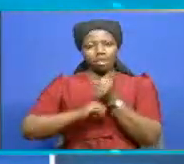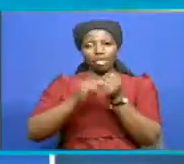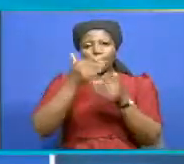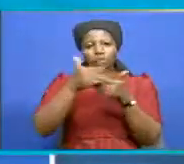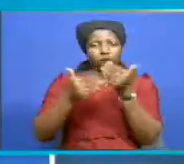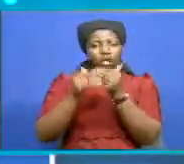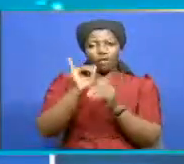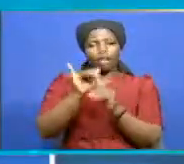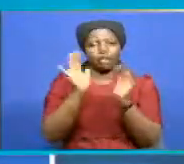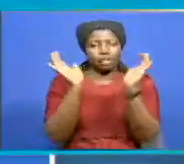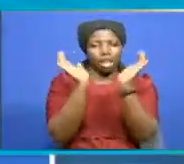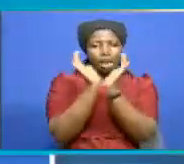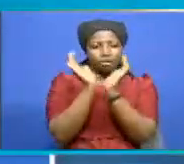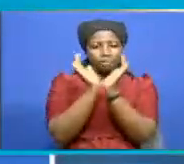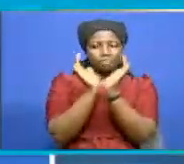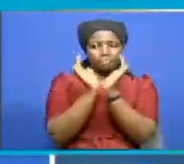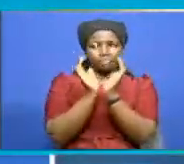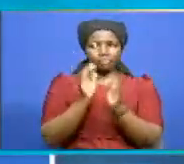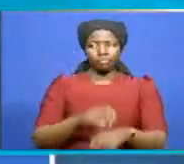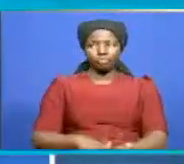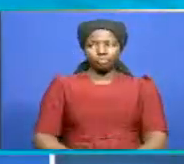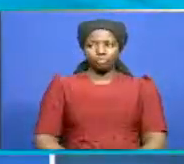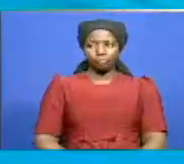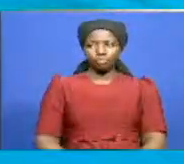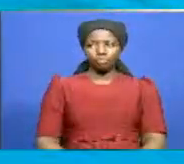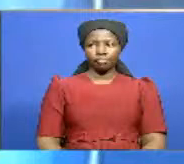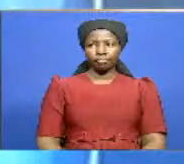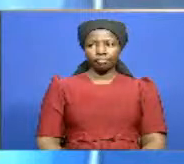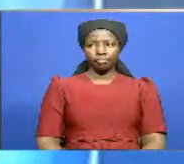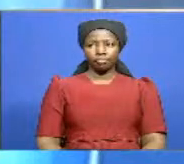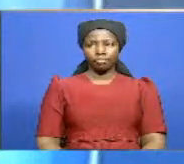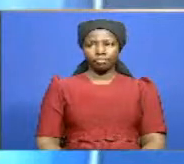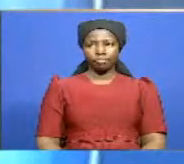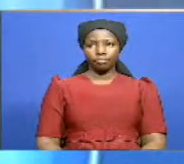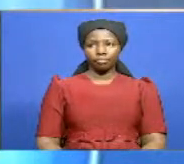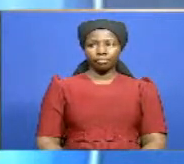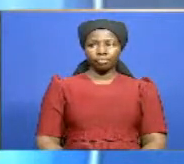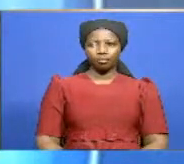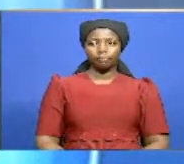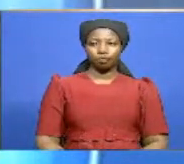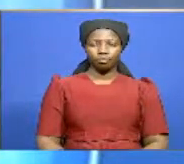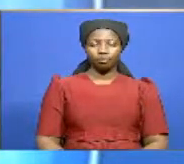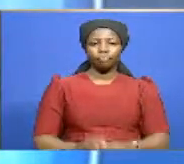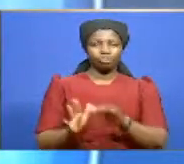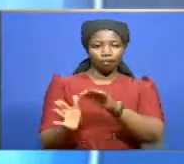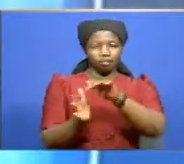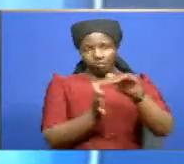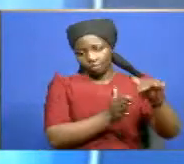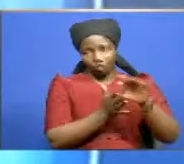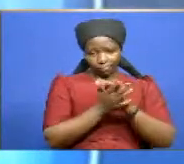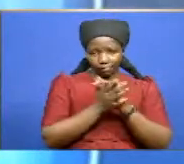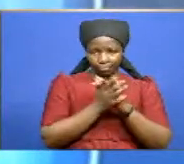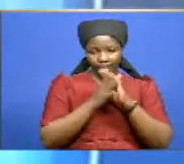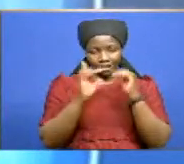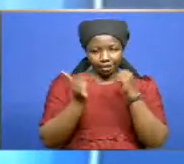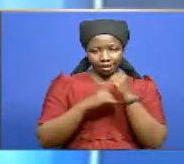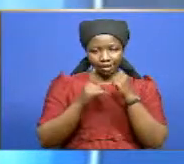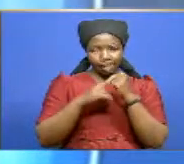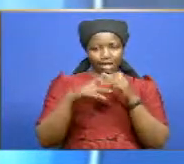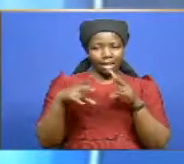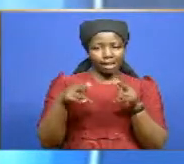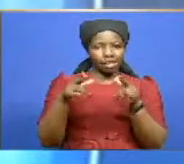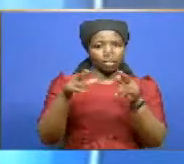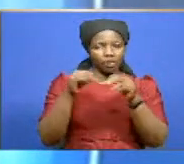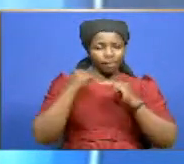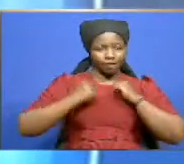huo. Kwingineko, makala ya sita mbio za nyika barani